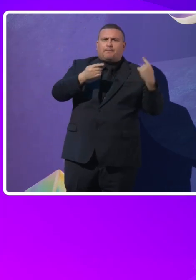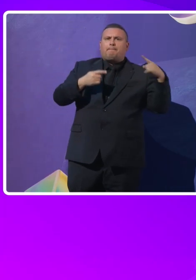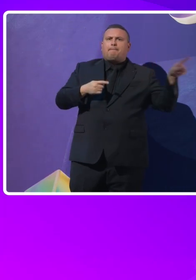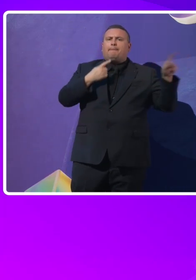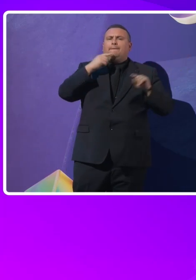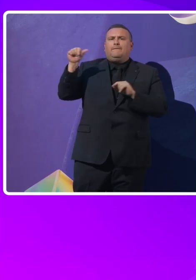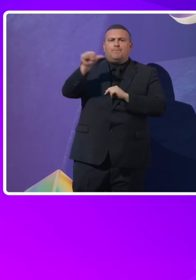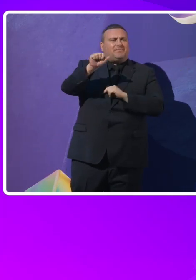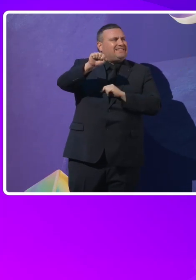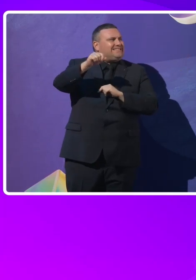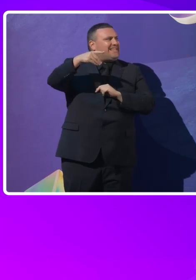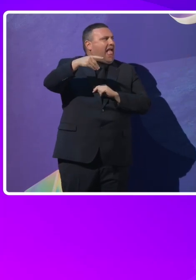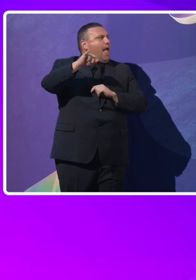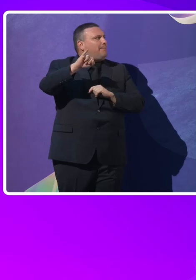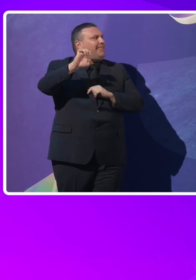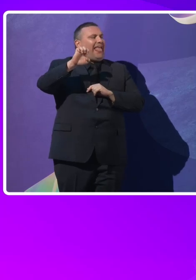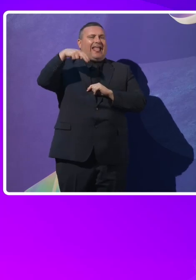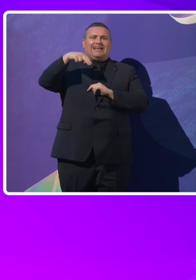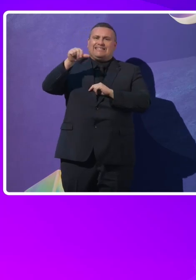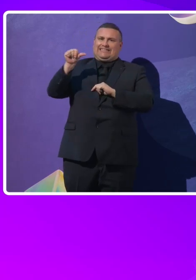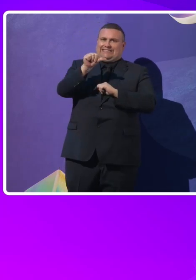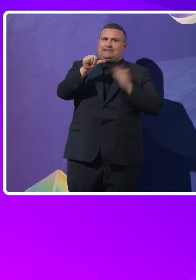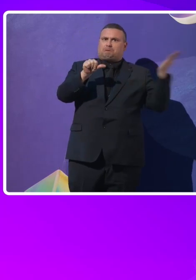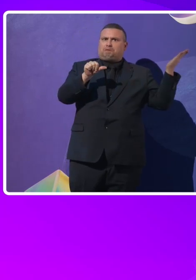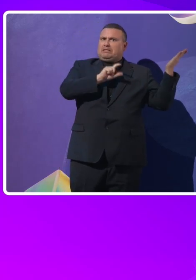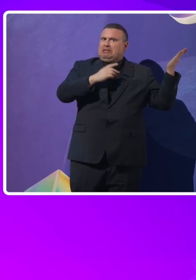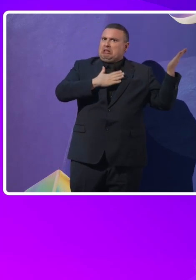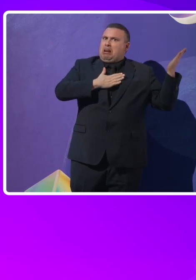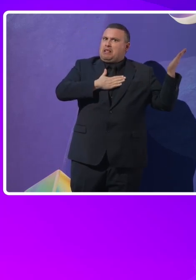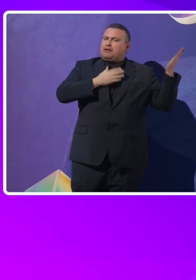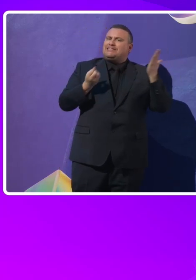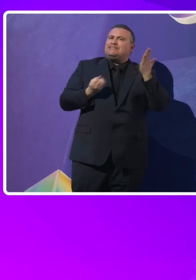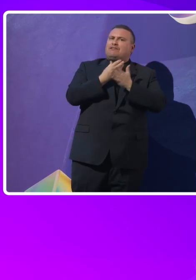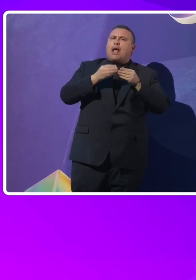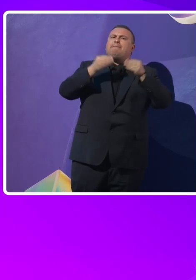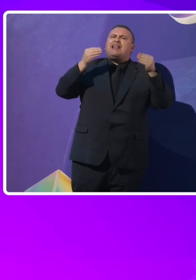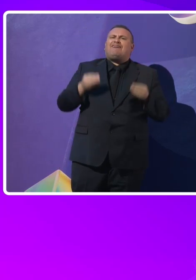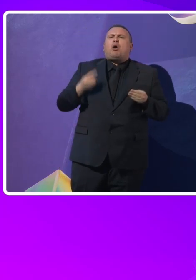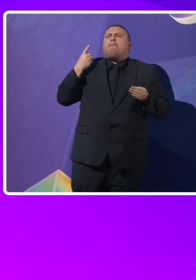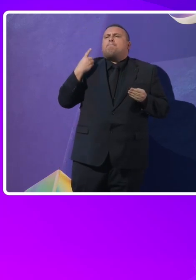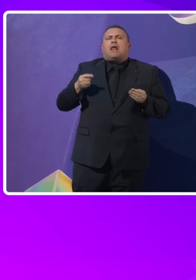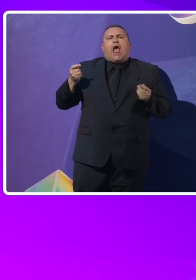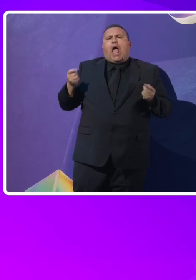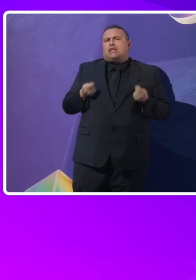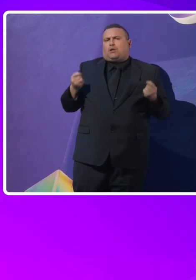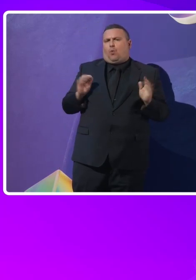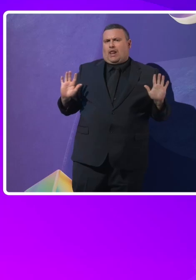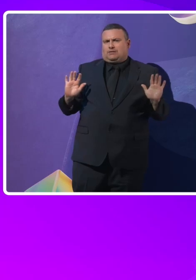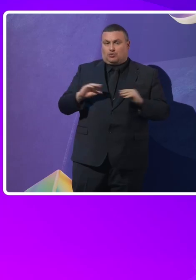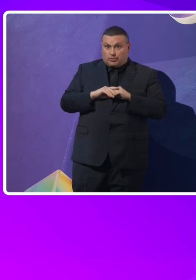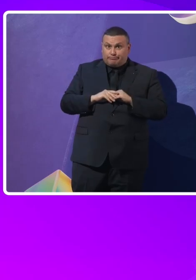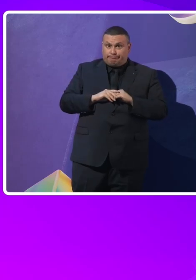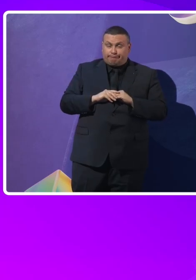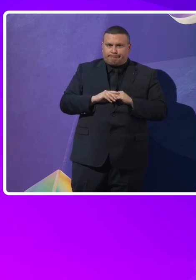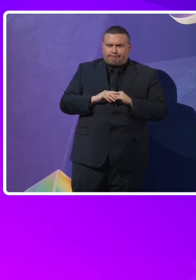sapience è un nostro partner israeliano in questo caso che sviluppa piattaforme per le assicurazioni e in particolare l'utilizzo